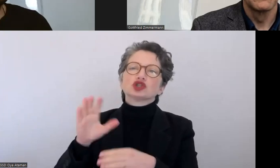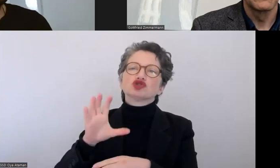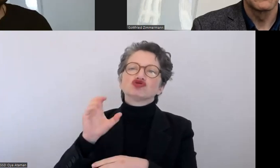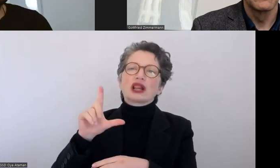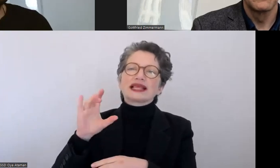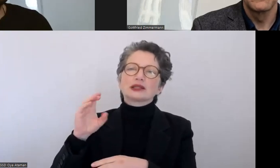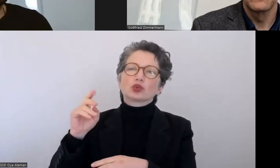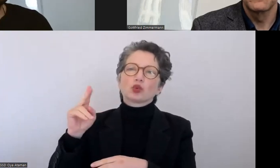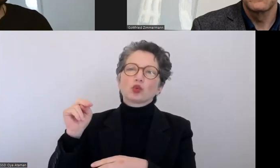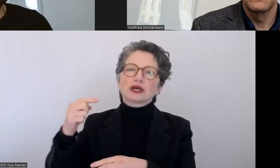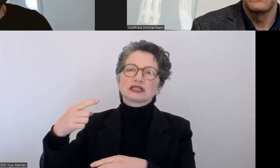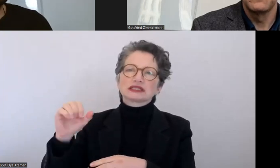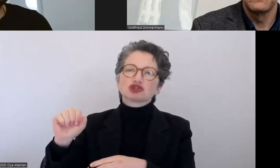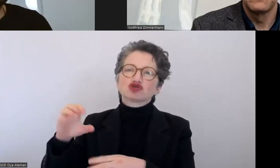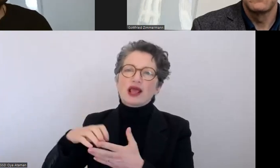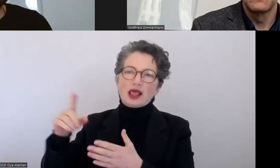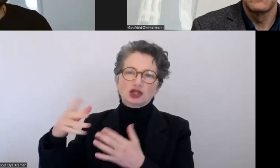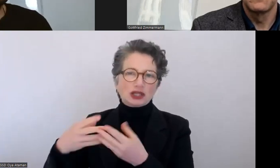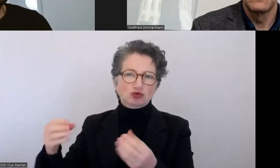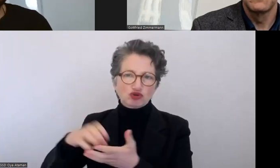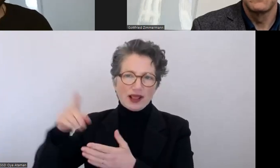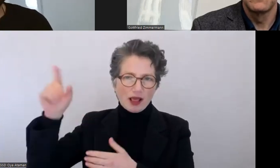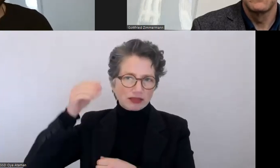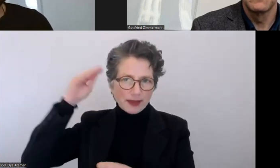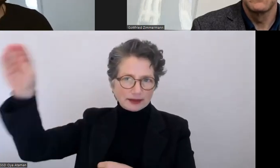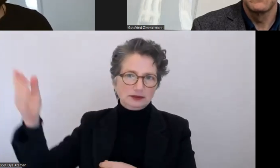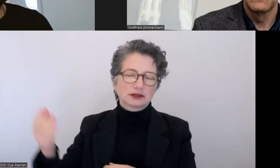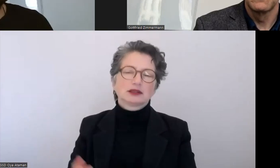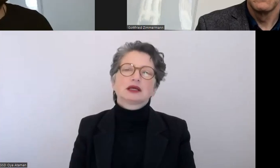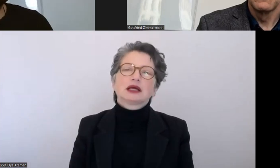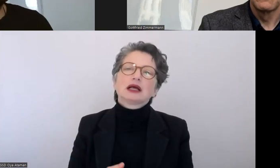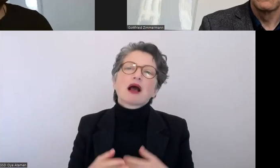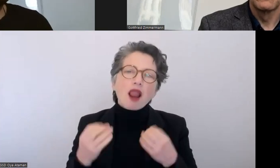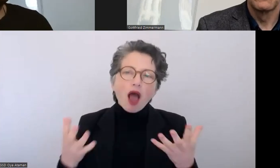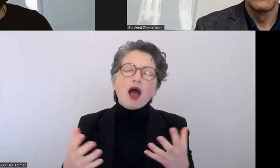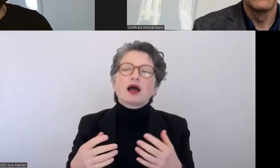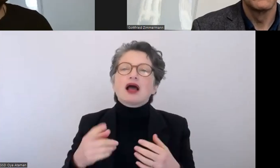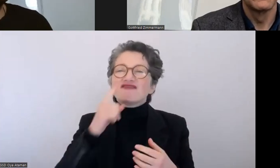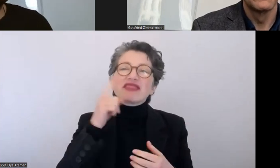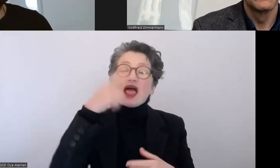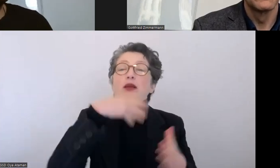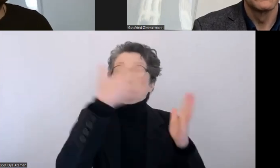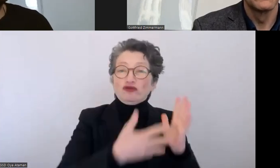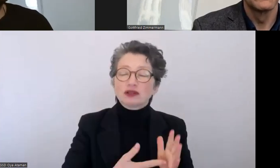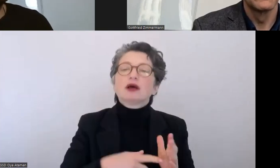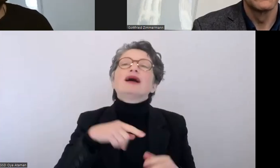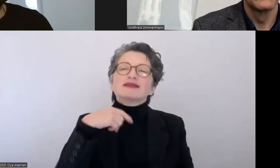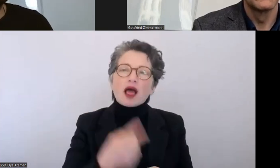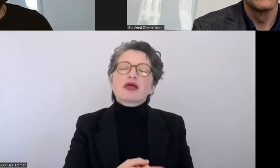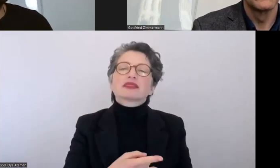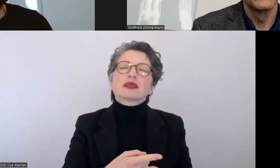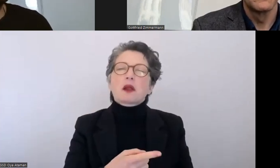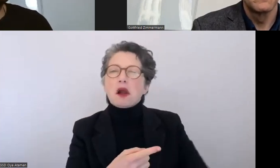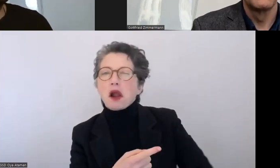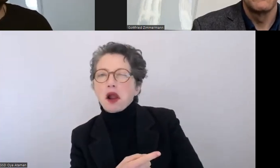bei der Beurteilung des Gesamtfalls dann auch sicherlich eine Rolle spielen, zumindest meines Verständnisses nach, wie bemüht sind